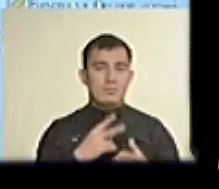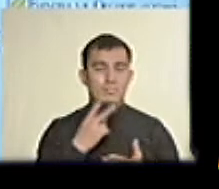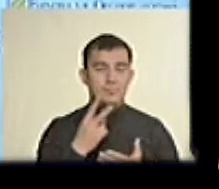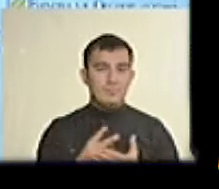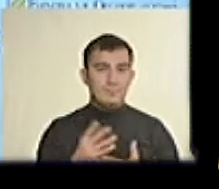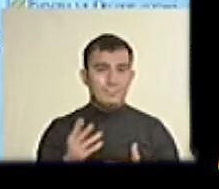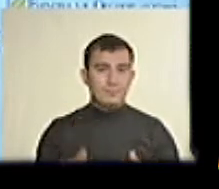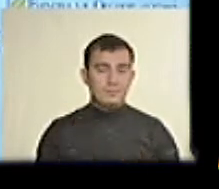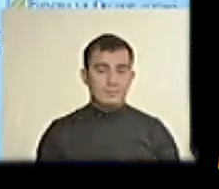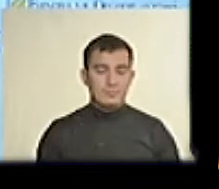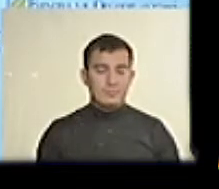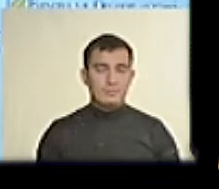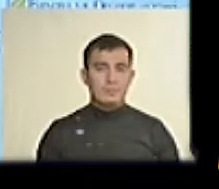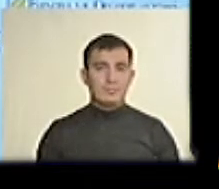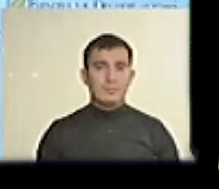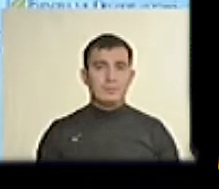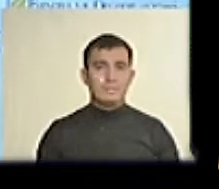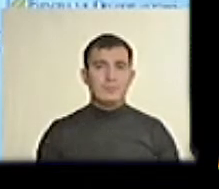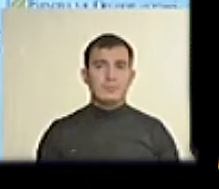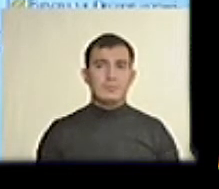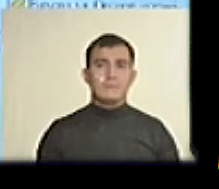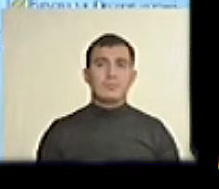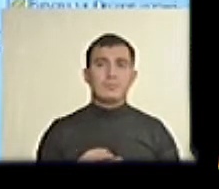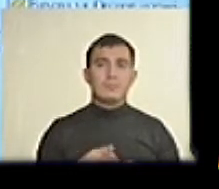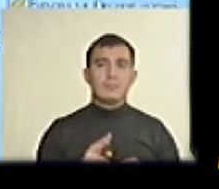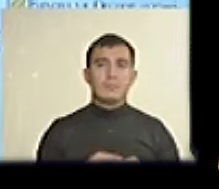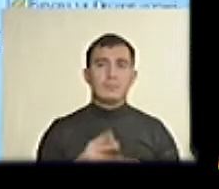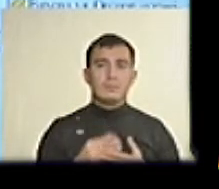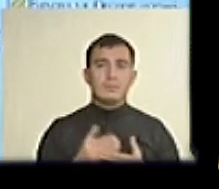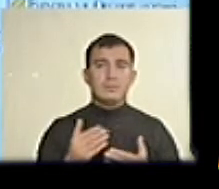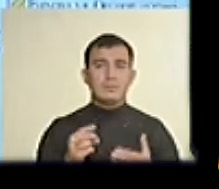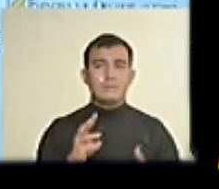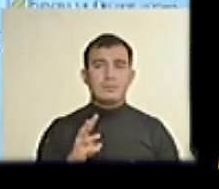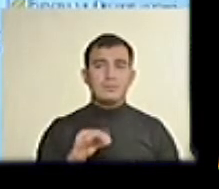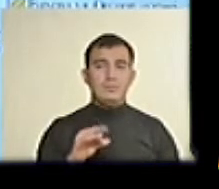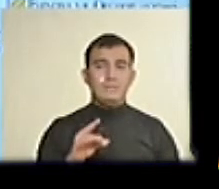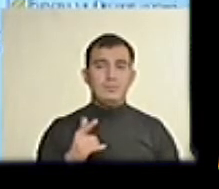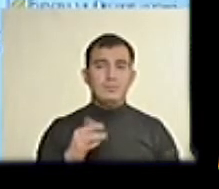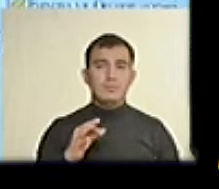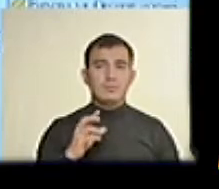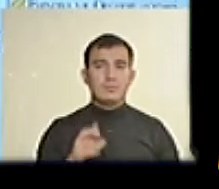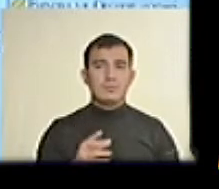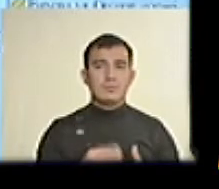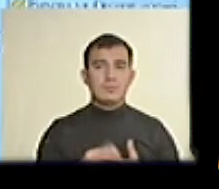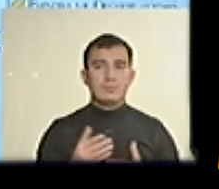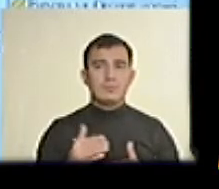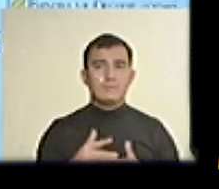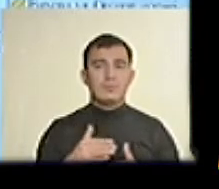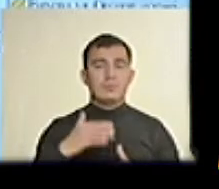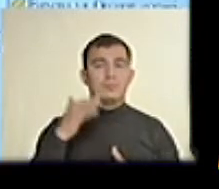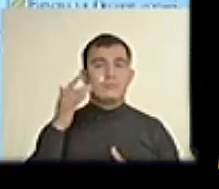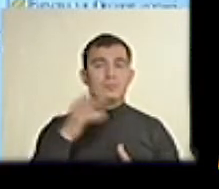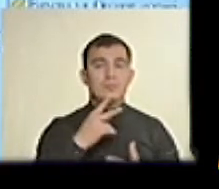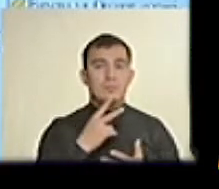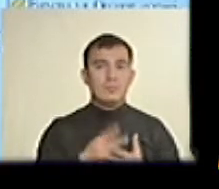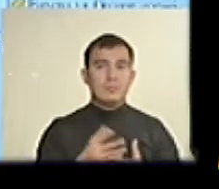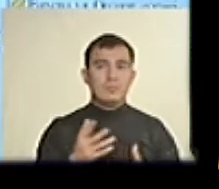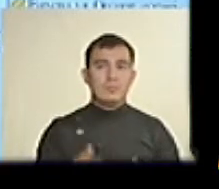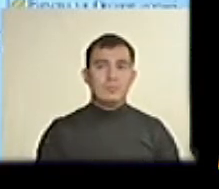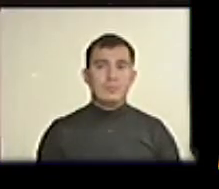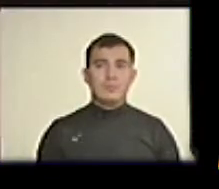bo'lsak, Buxoro amirligi mana chegarasini ko'rib turibsiz. Mana Murg'ob daryosi, yuqorida aytib o'tganimdek, mana